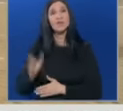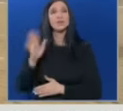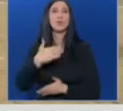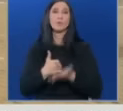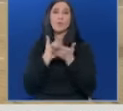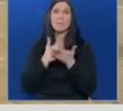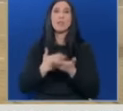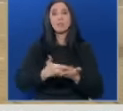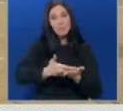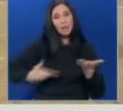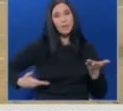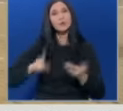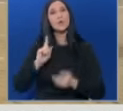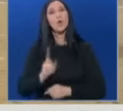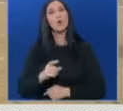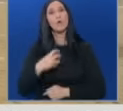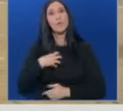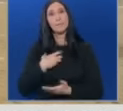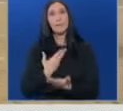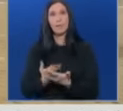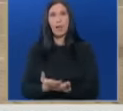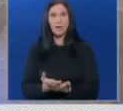подкрепят декларацията, която ГЕРБ предлага.